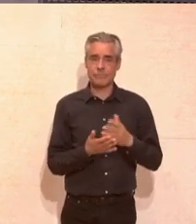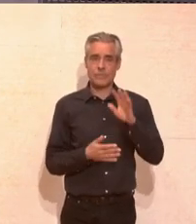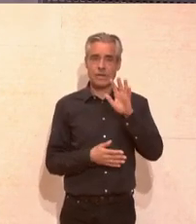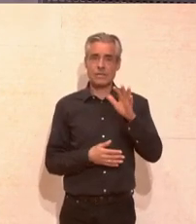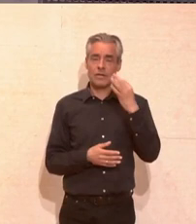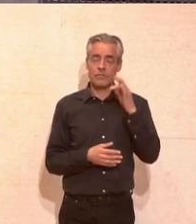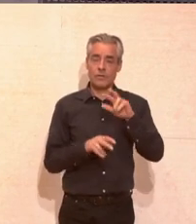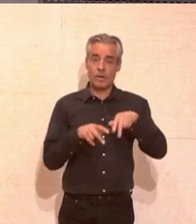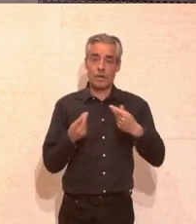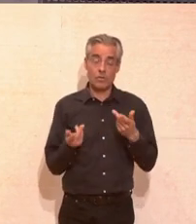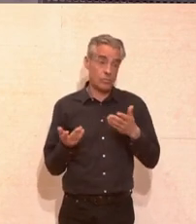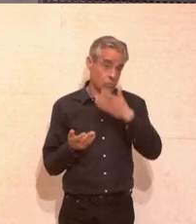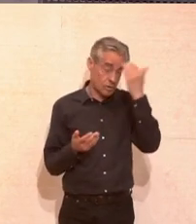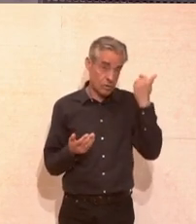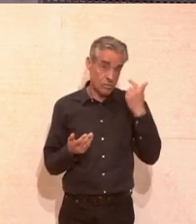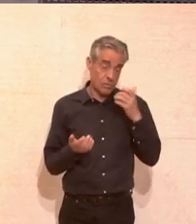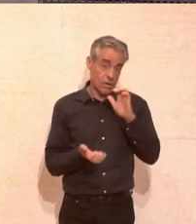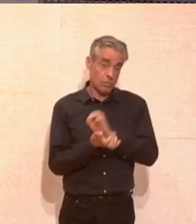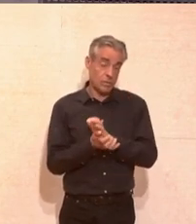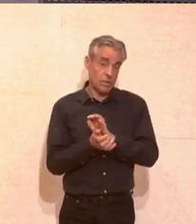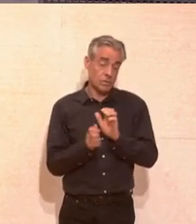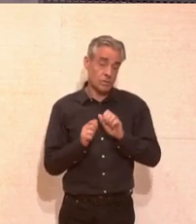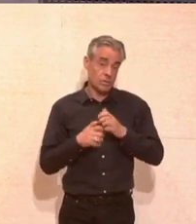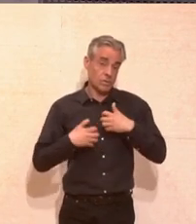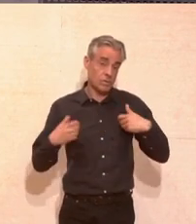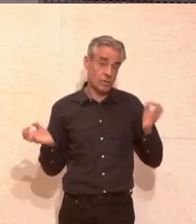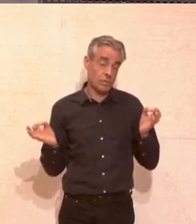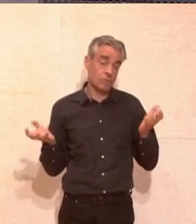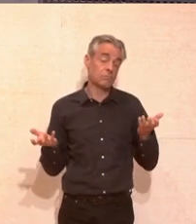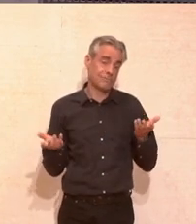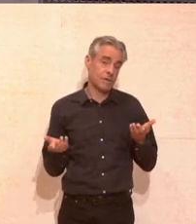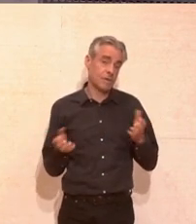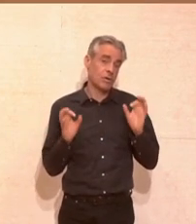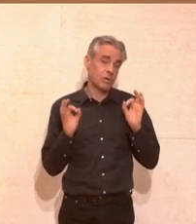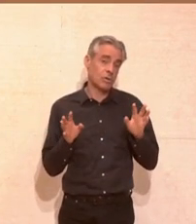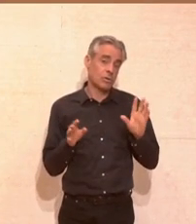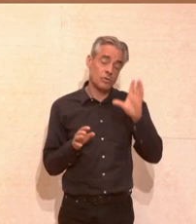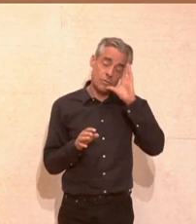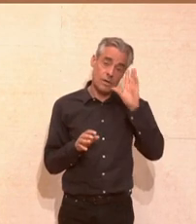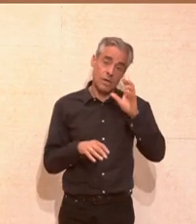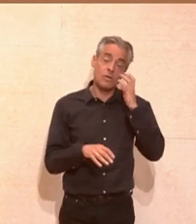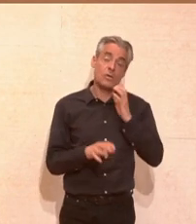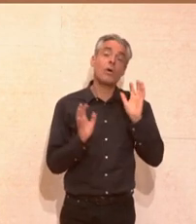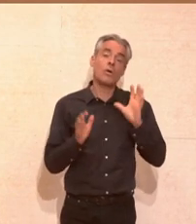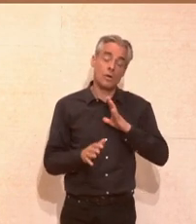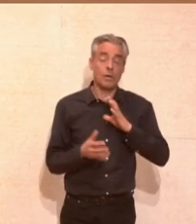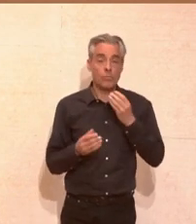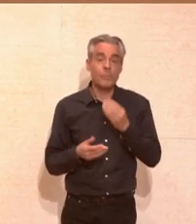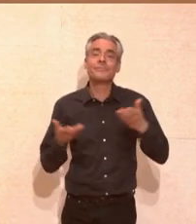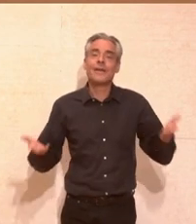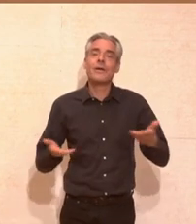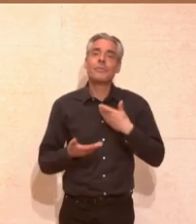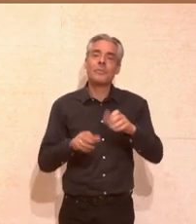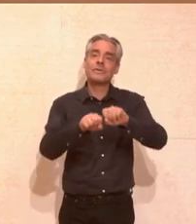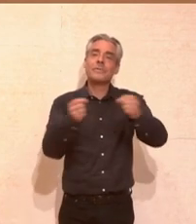légumes, il n'y a aucune publication scientifique là-dessus. Le temps de sommeil de l'adolescent, on en a. Je vous propose